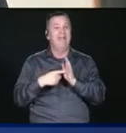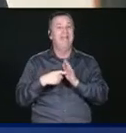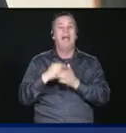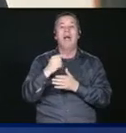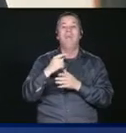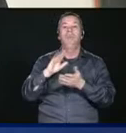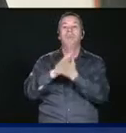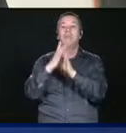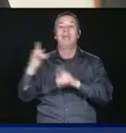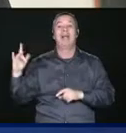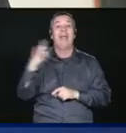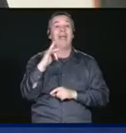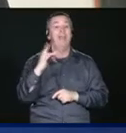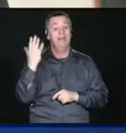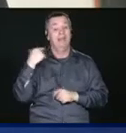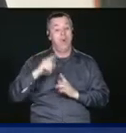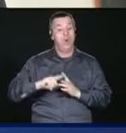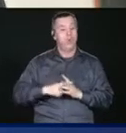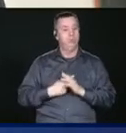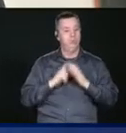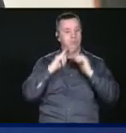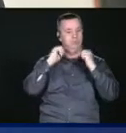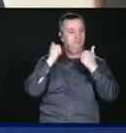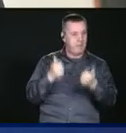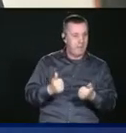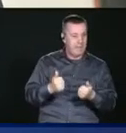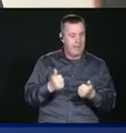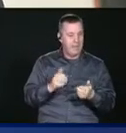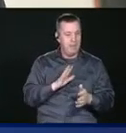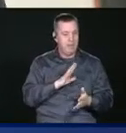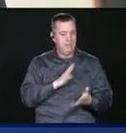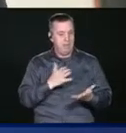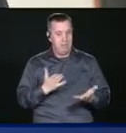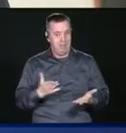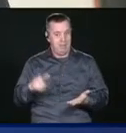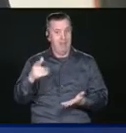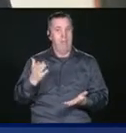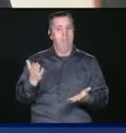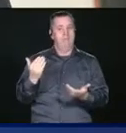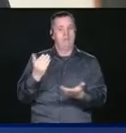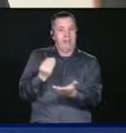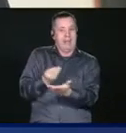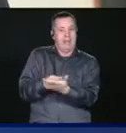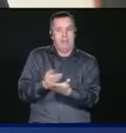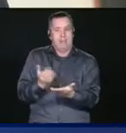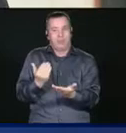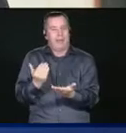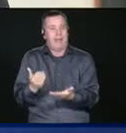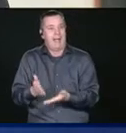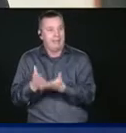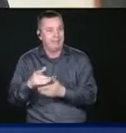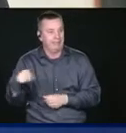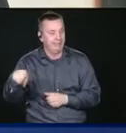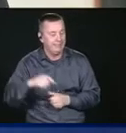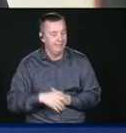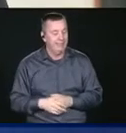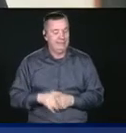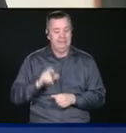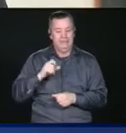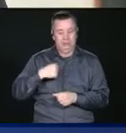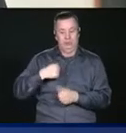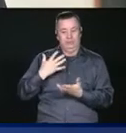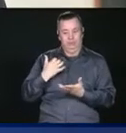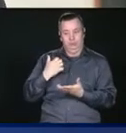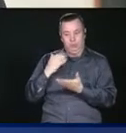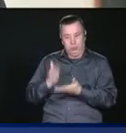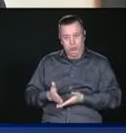effectivement, nous allons avoir besoin des compagnies aériennes après. Nous voulons les aider à passer à travers de la bonne façon et d'une façon qui va faire du sens pour les